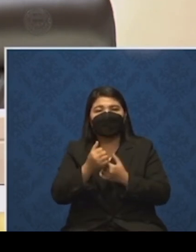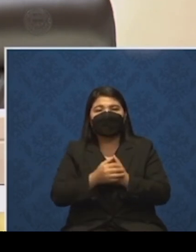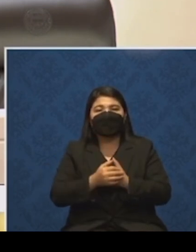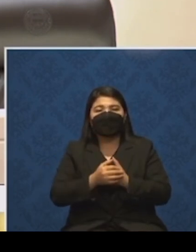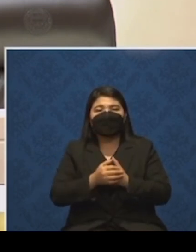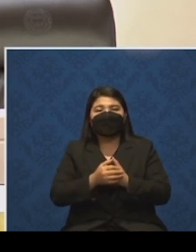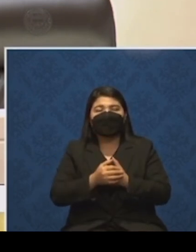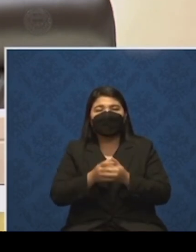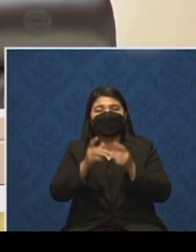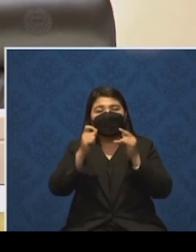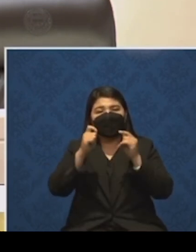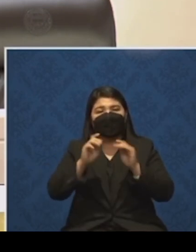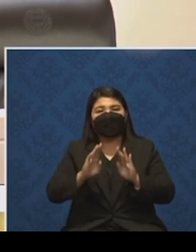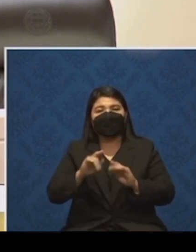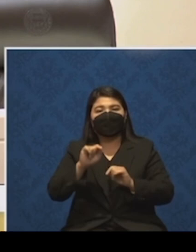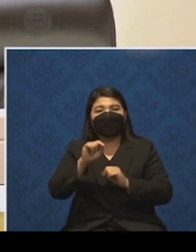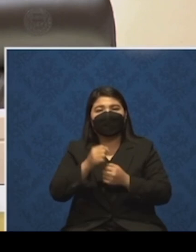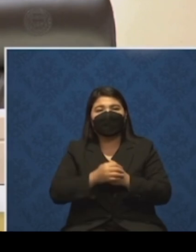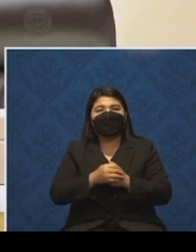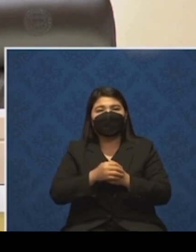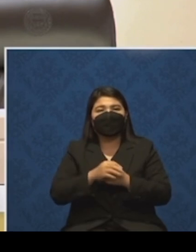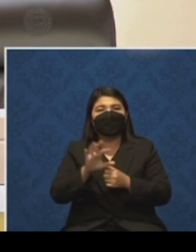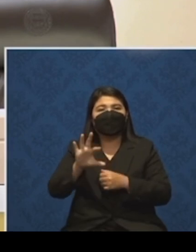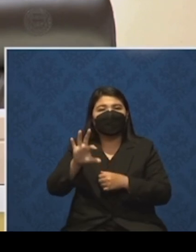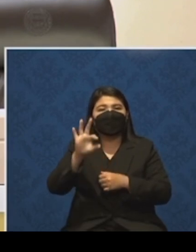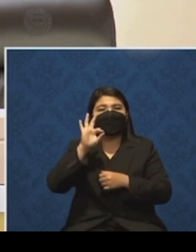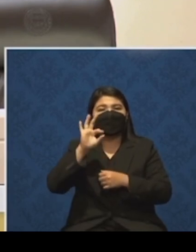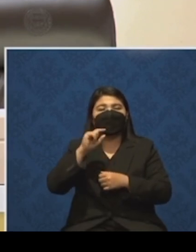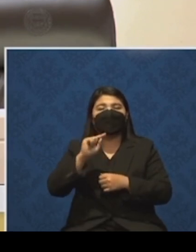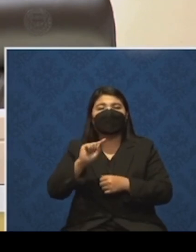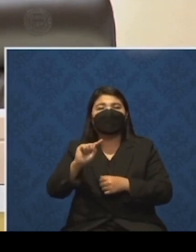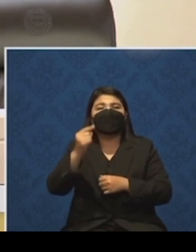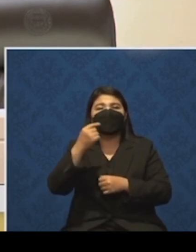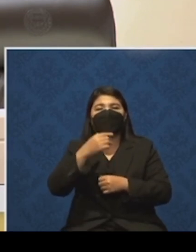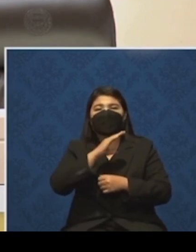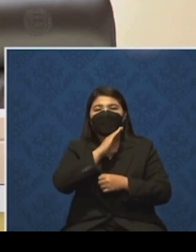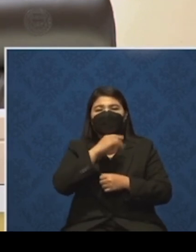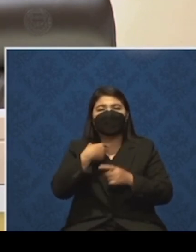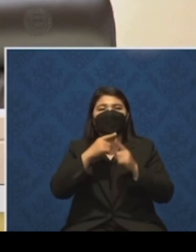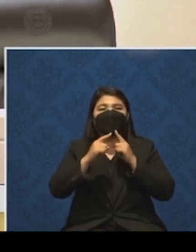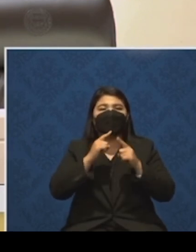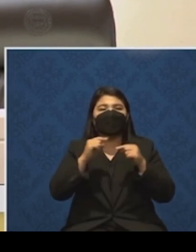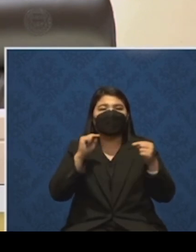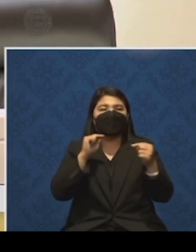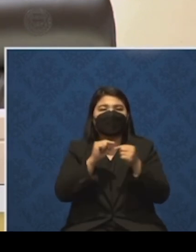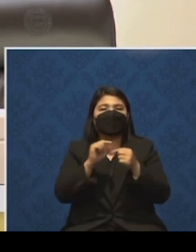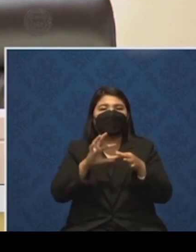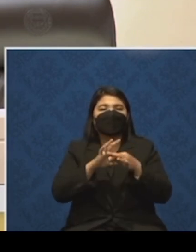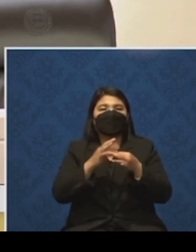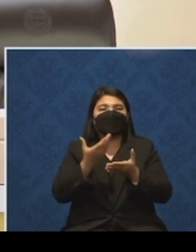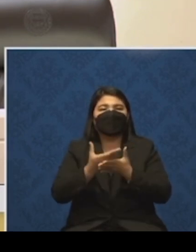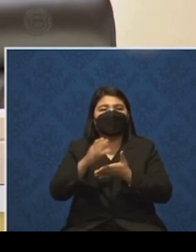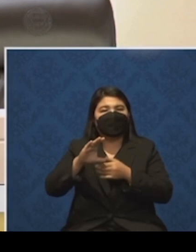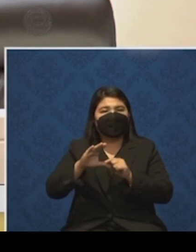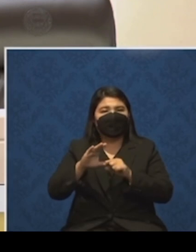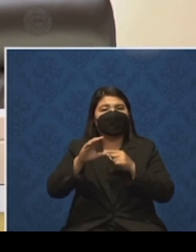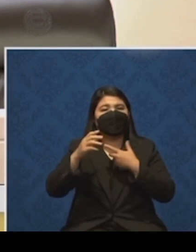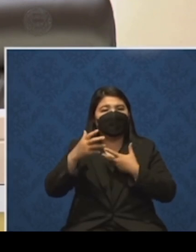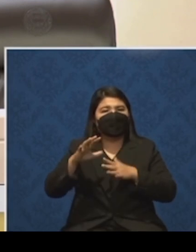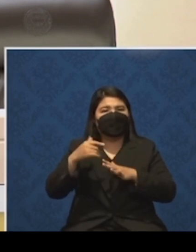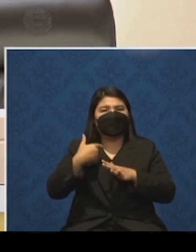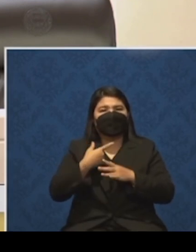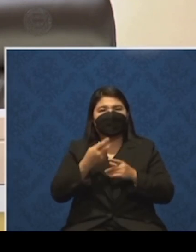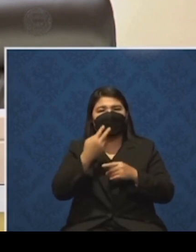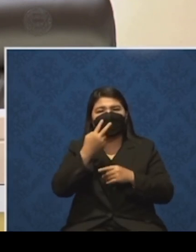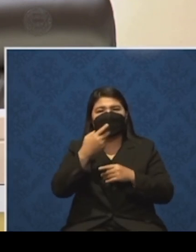ในแบบที่ได้คัดเลือกขึ้นมาใหม่นี้ถ้าพูดถึงงบปฏิบัติการแล้วก็ใกล้เคียงกับแบบ